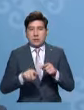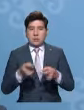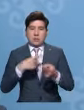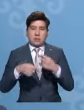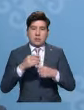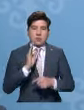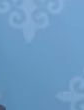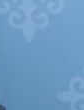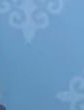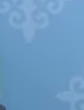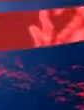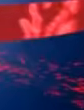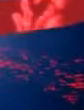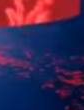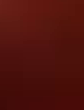барып қайтады.